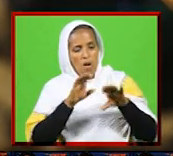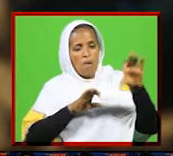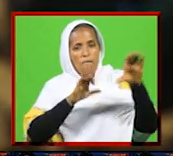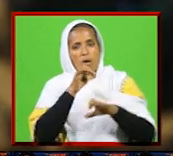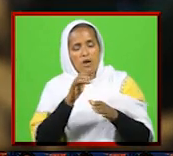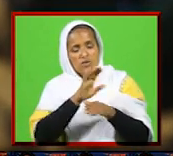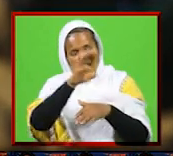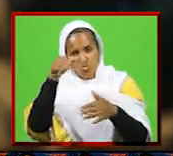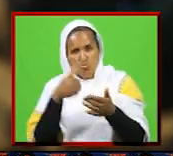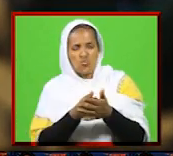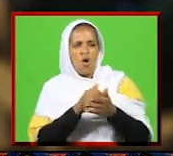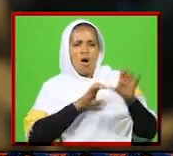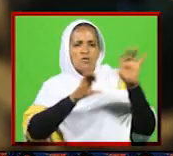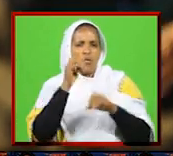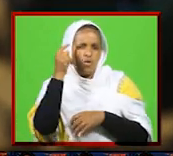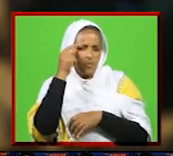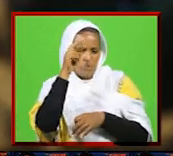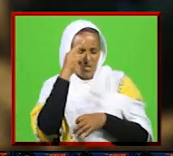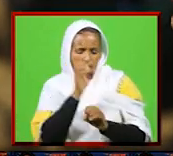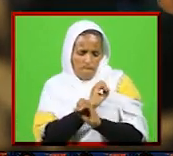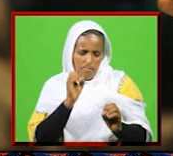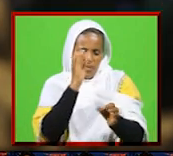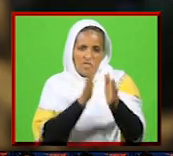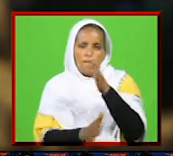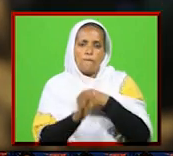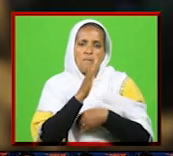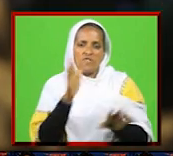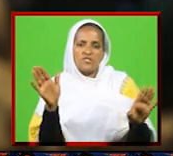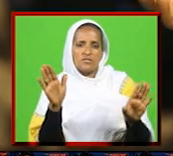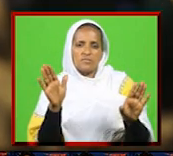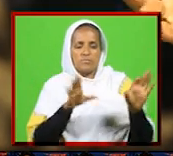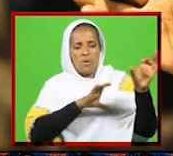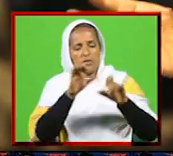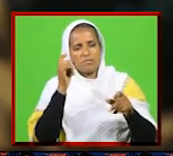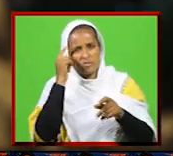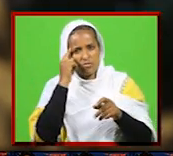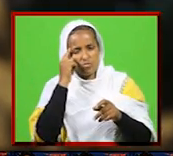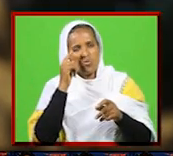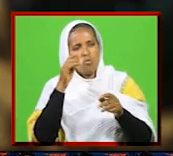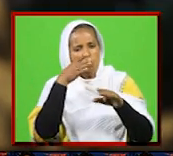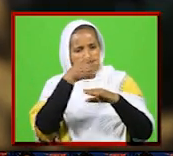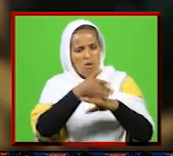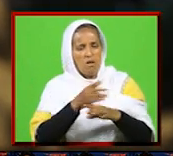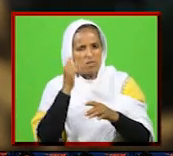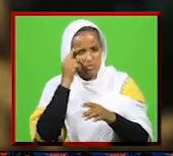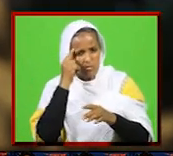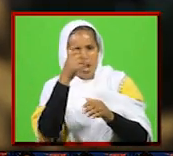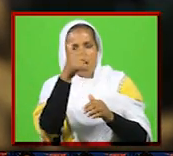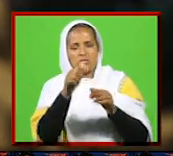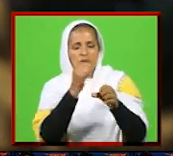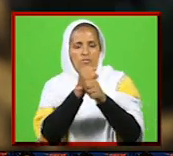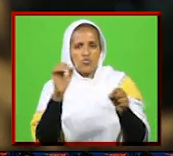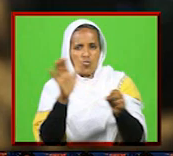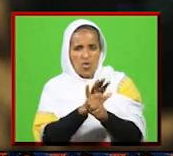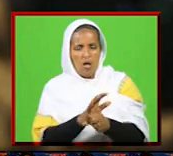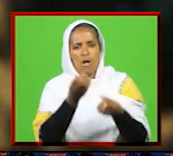ስለዚህ ብቻ ነው የማስበው። ማላደርገውን ሁሉ እንደማደርግ በምንም ማልፈጽመው ነገር እንደምፈጽም አድርጌ ነው የማስበው።